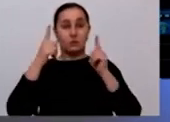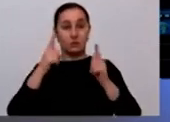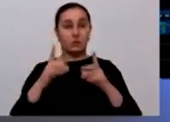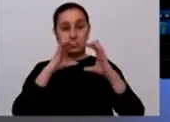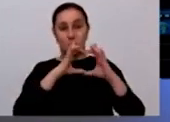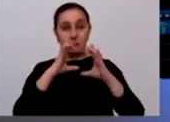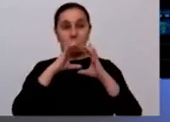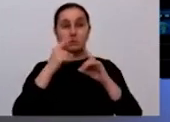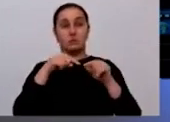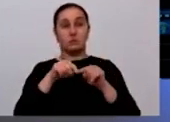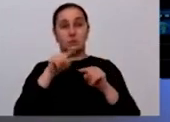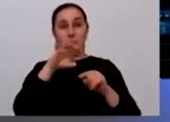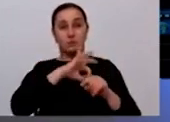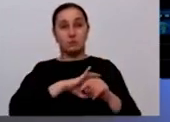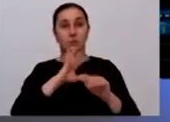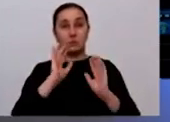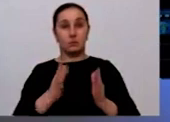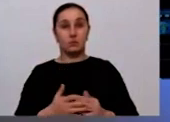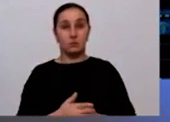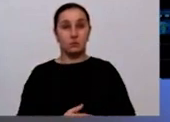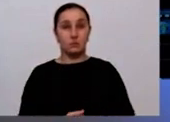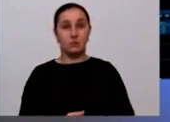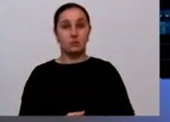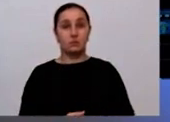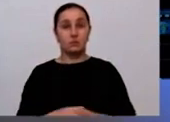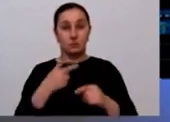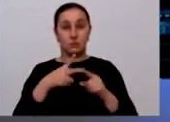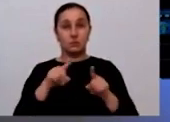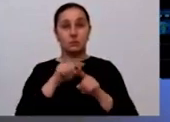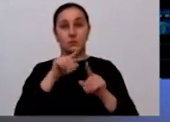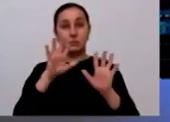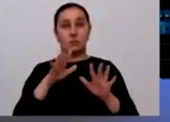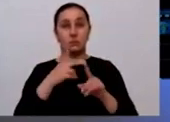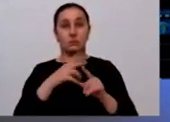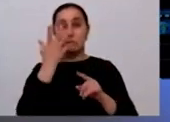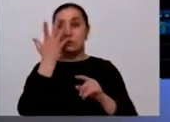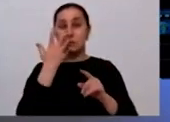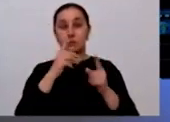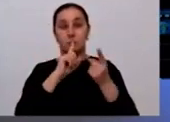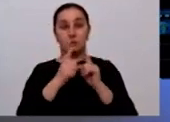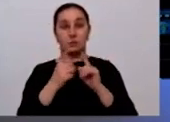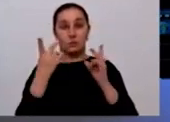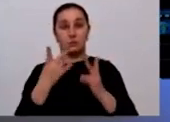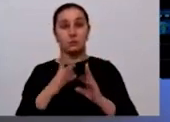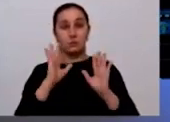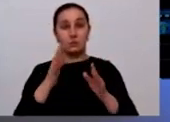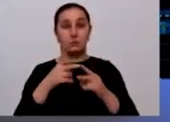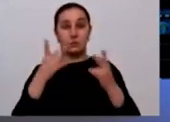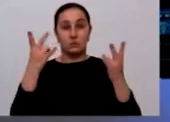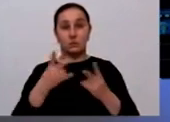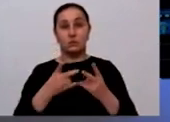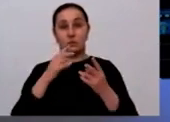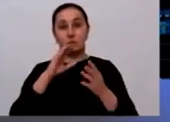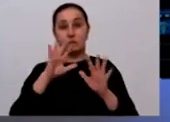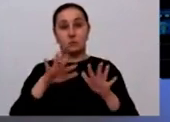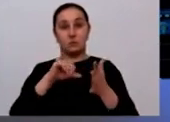chiqargan bitta aylanamizdan, demak, foydalanamiz. Buni endi faqat rangini o'zgartirishimiz kerak bo'ladi. Demak, kerakli joyini